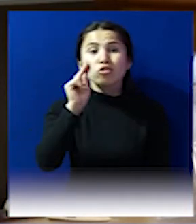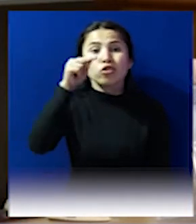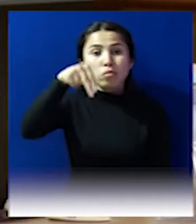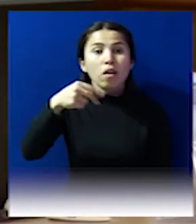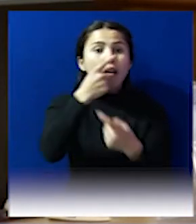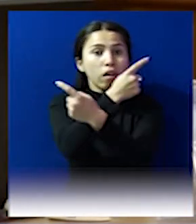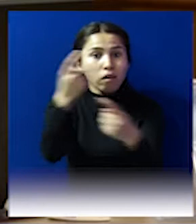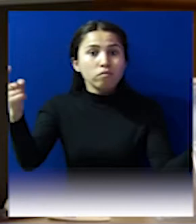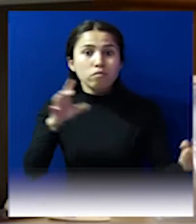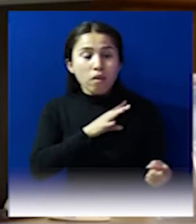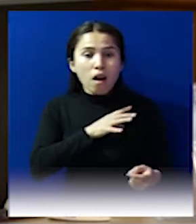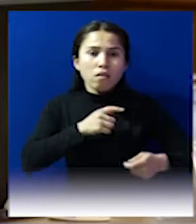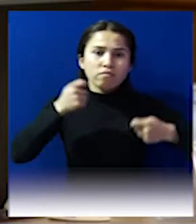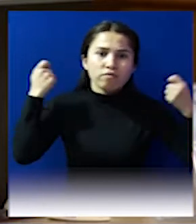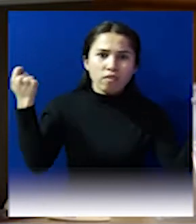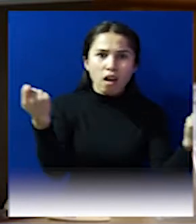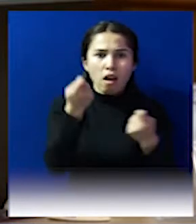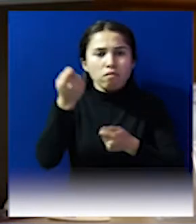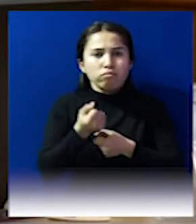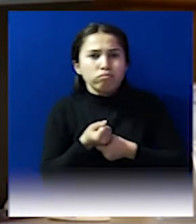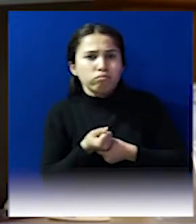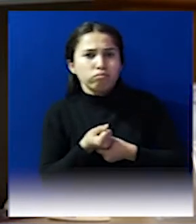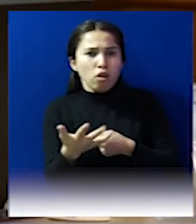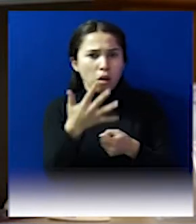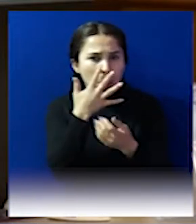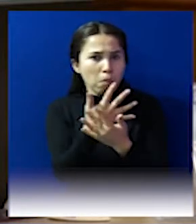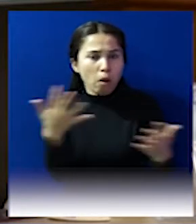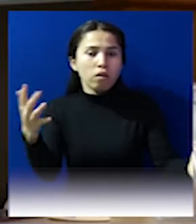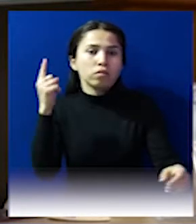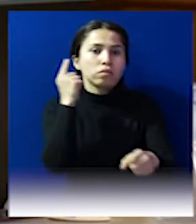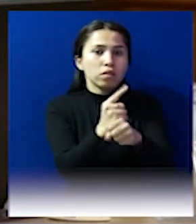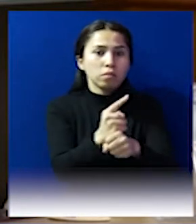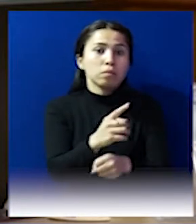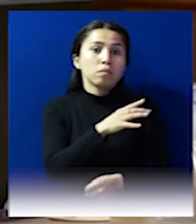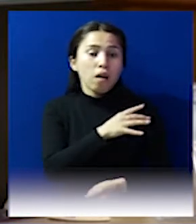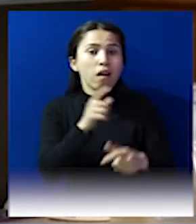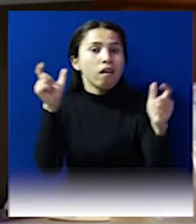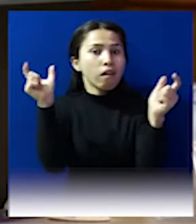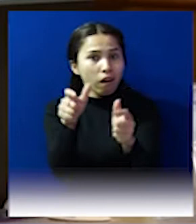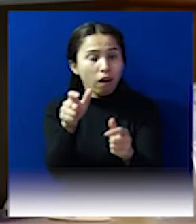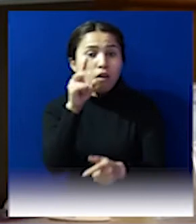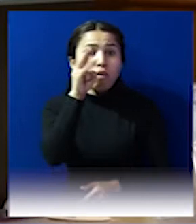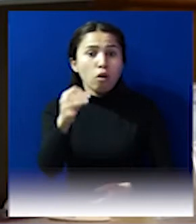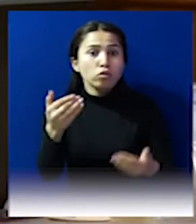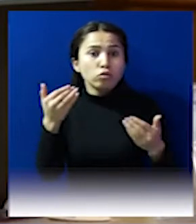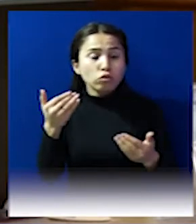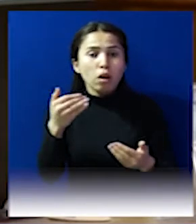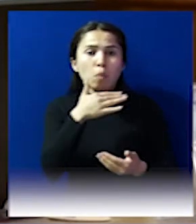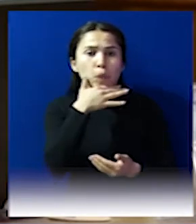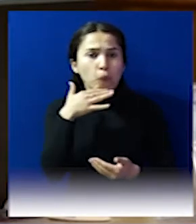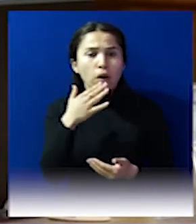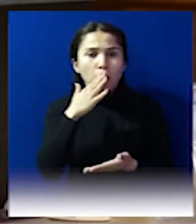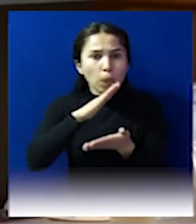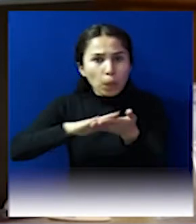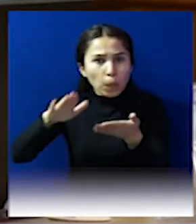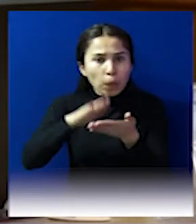жылы екінші деңгейлі үш банктер Сбербанк, Ортебанк, Халықбанк арқылы 1 миллиард 36 миллион теңге